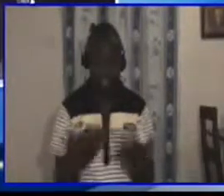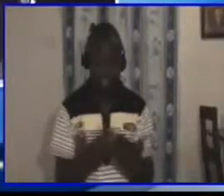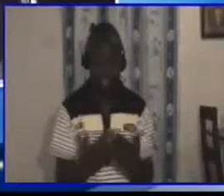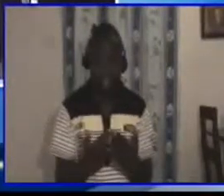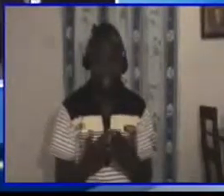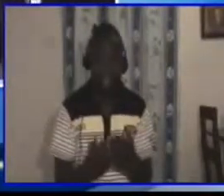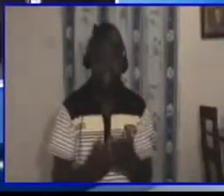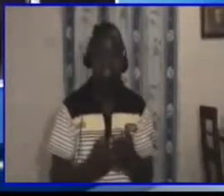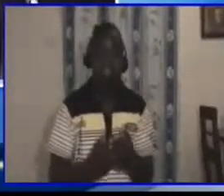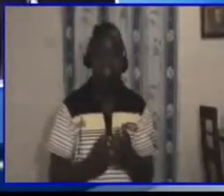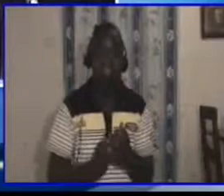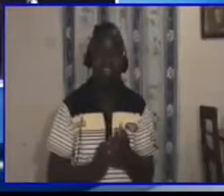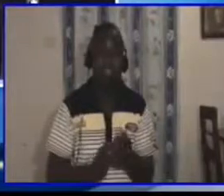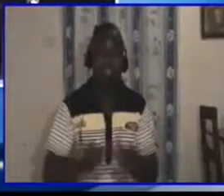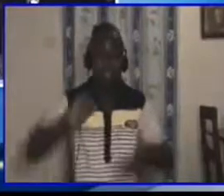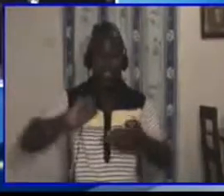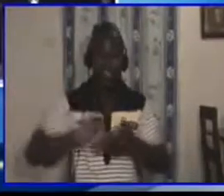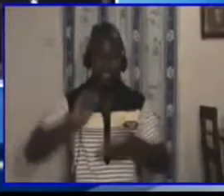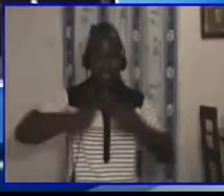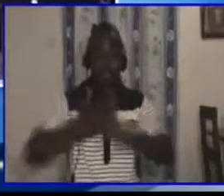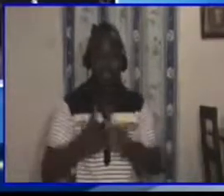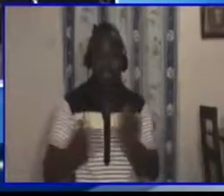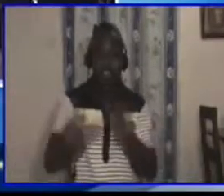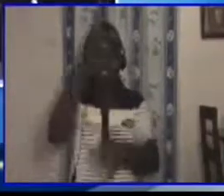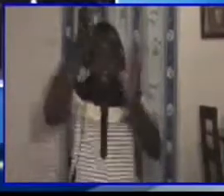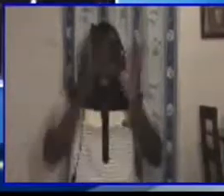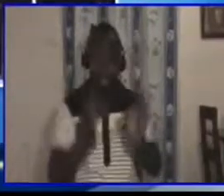chi vuole rimanere nelle denominazioni